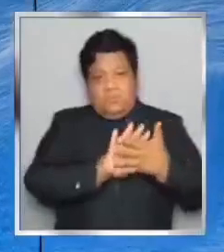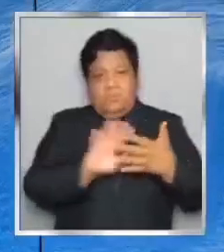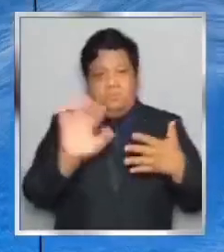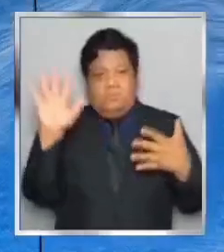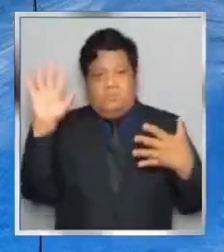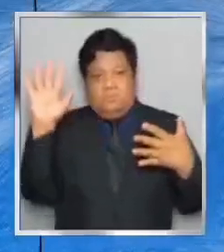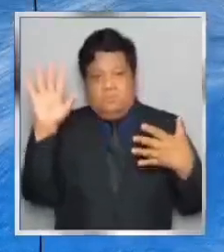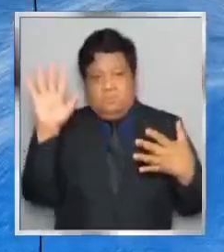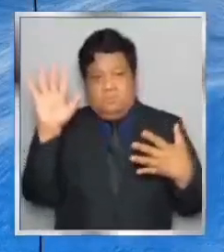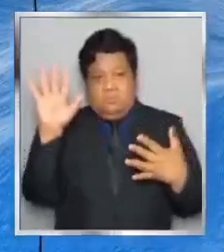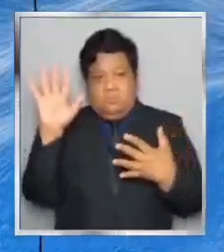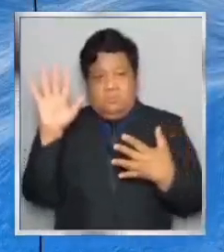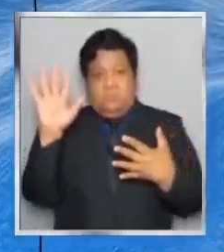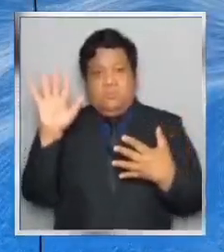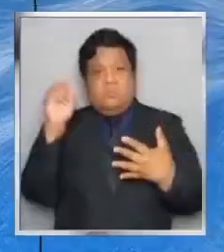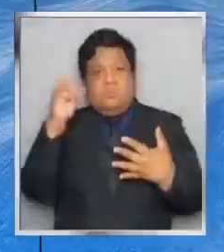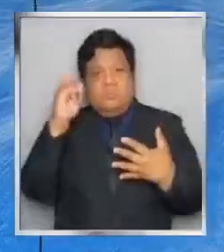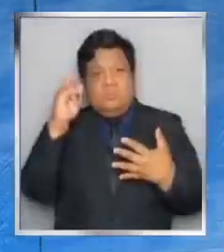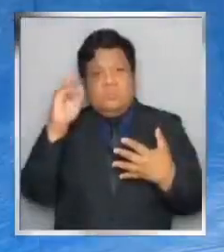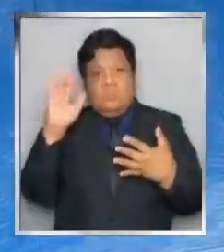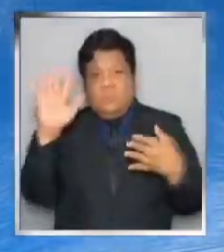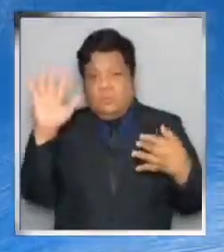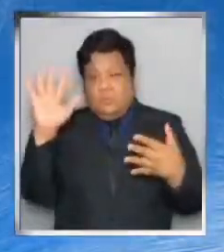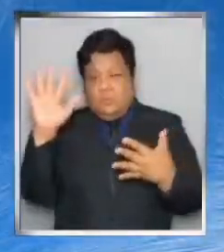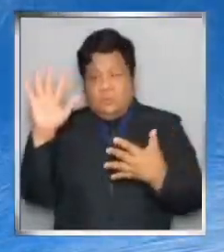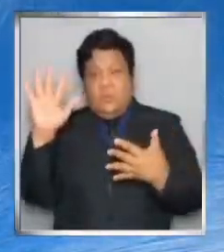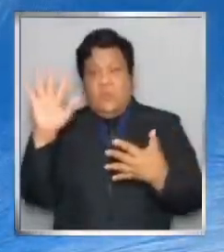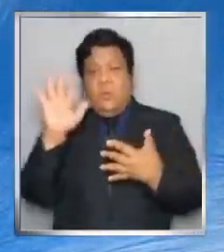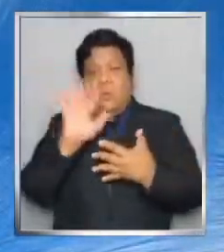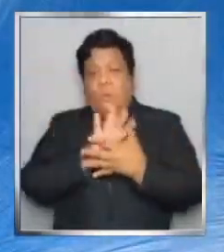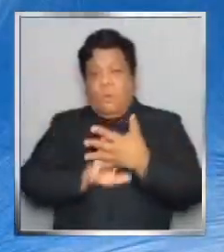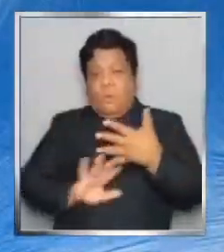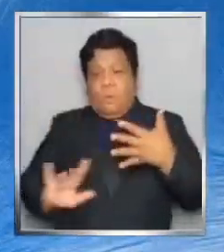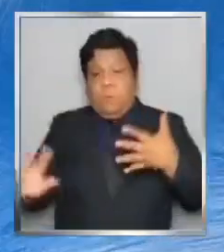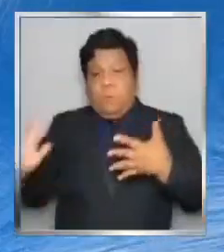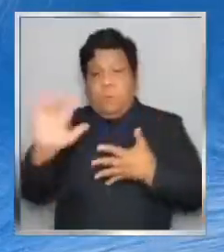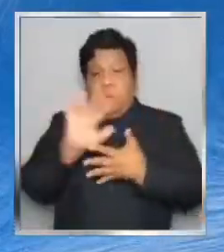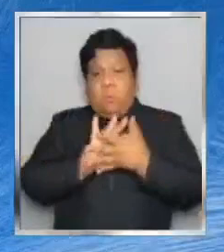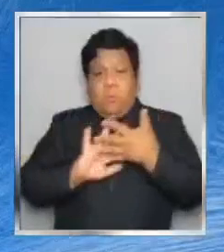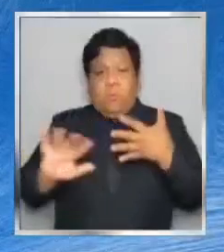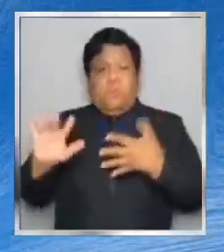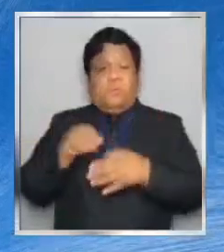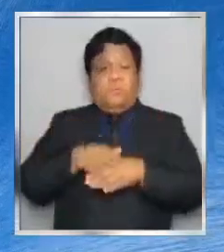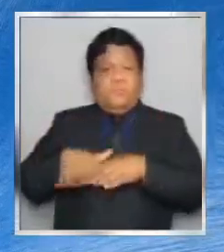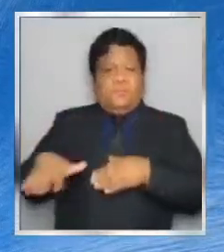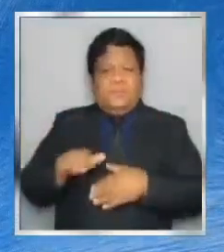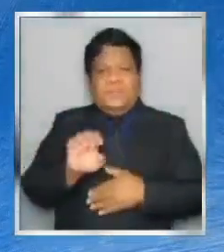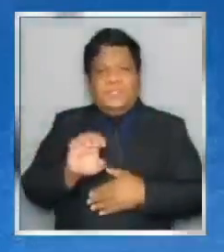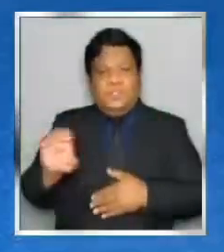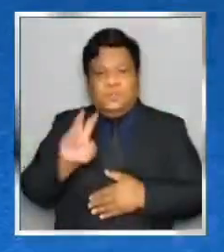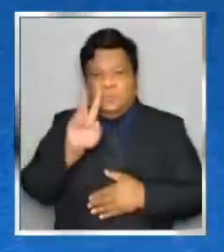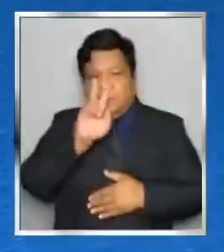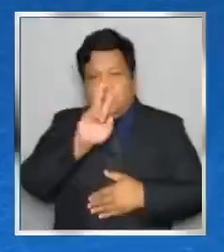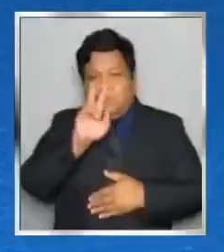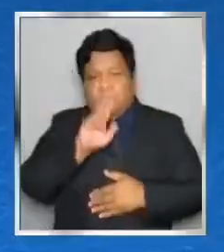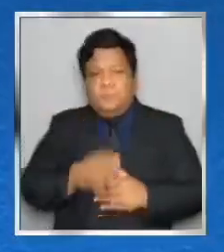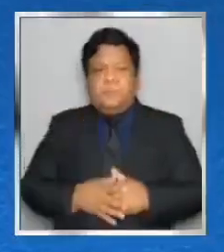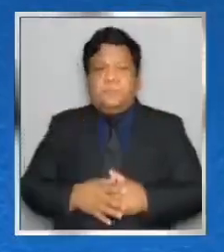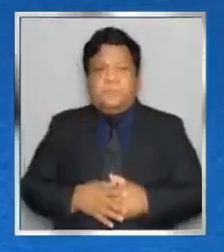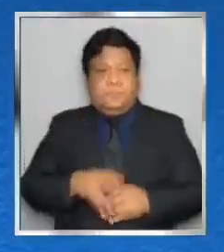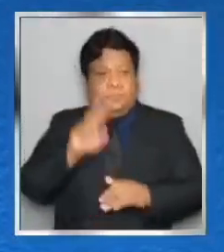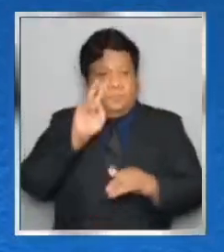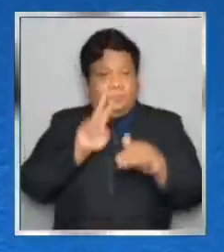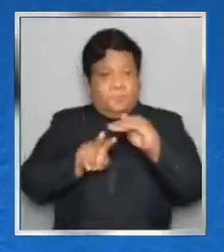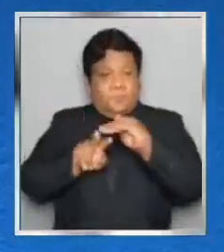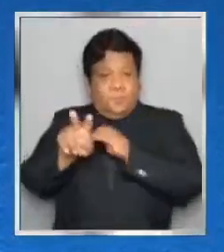ngayon, trough ng LPA ang nakaapekto sa Eastern Visayas. Base sa rainfall forecast ng Metro Weather, umaga bukas, posibleng